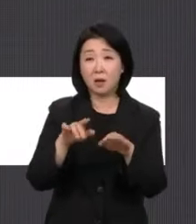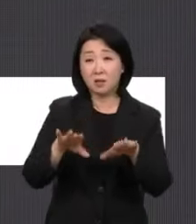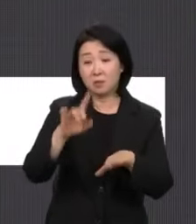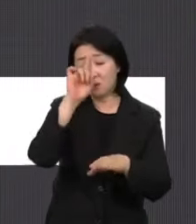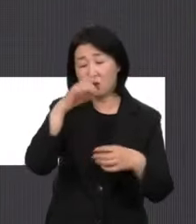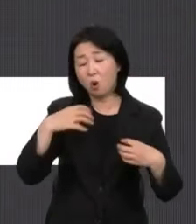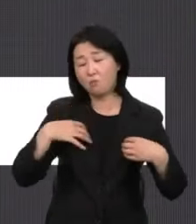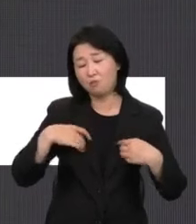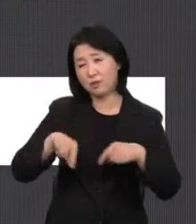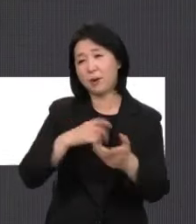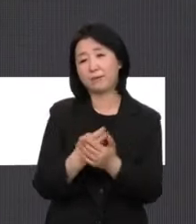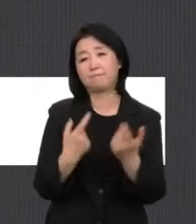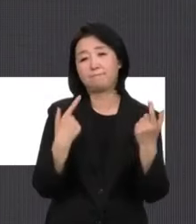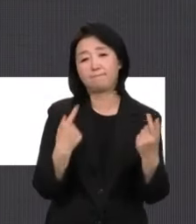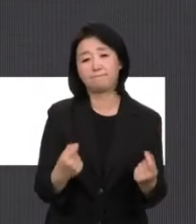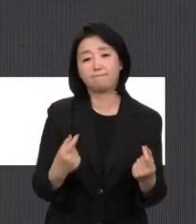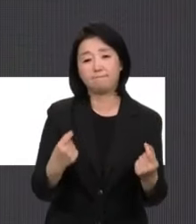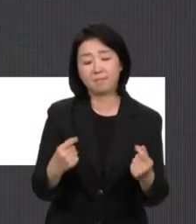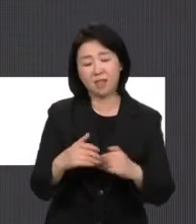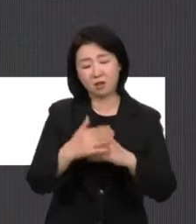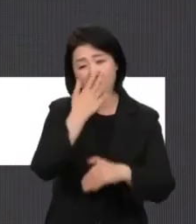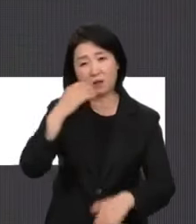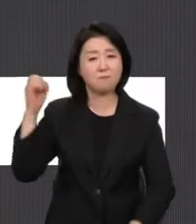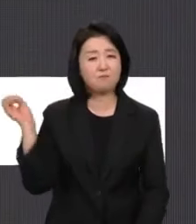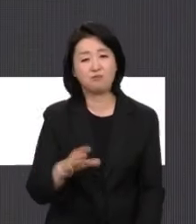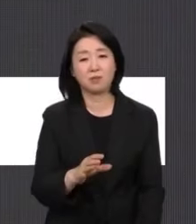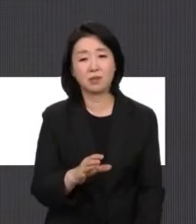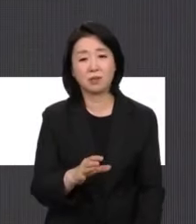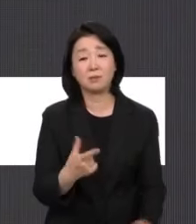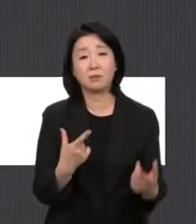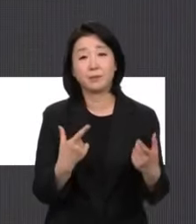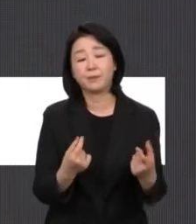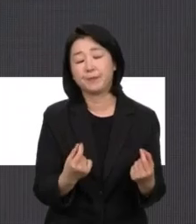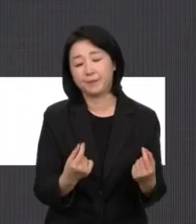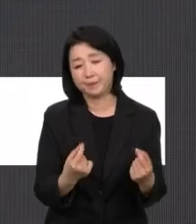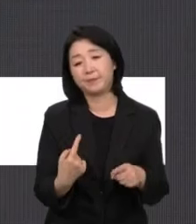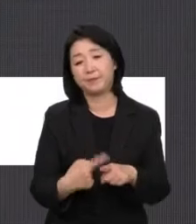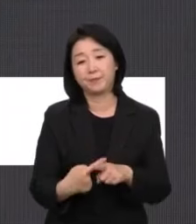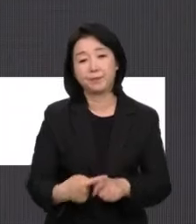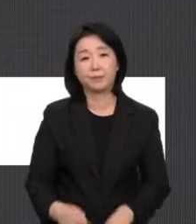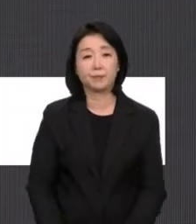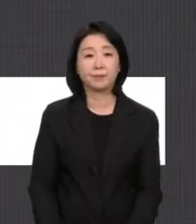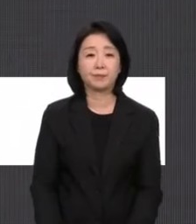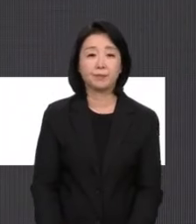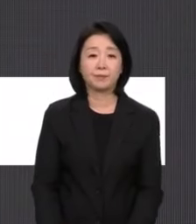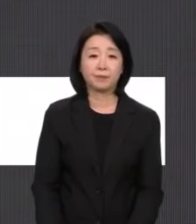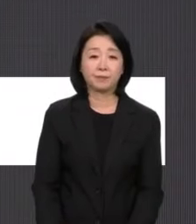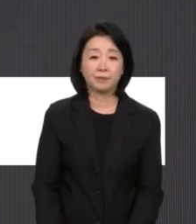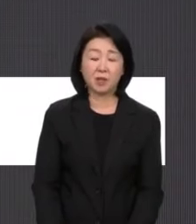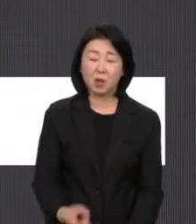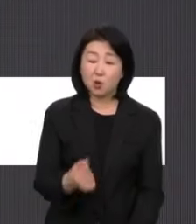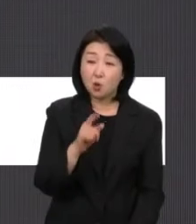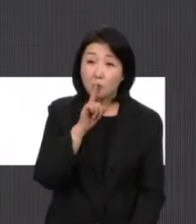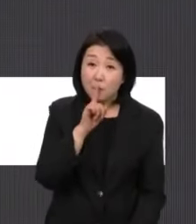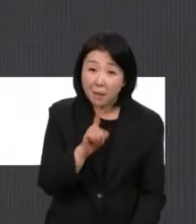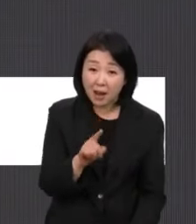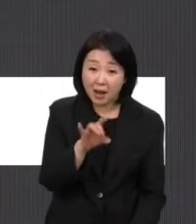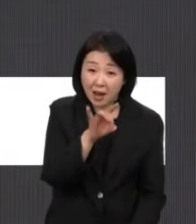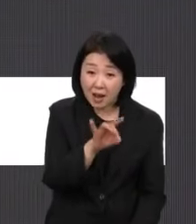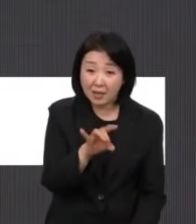밀어붙이는 정책과 같이 절차를 무시한 무리한 주장과 다를 바 없습니다. 작은 말 한마디가